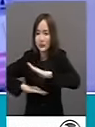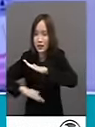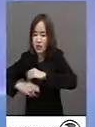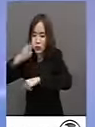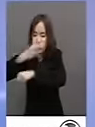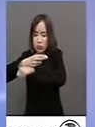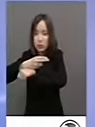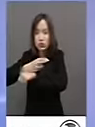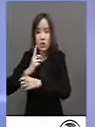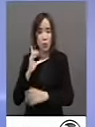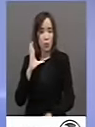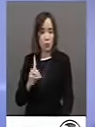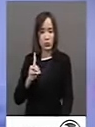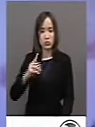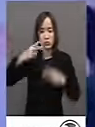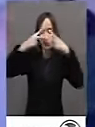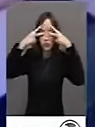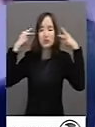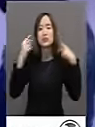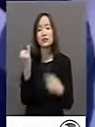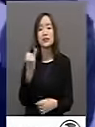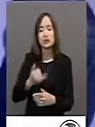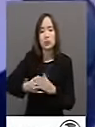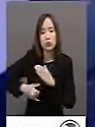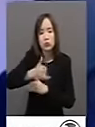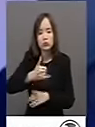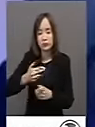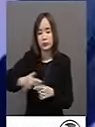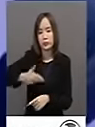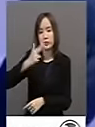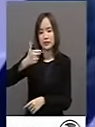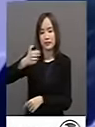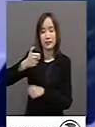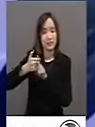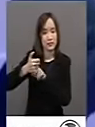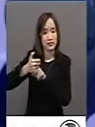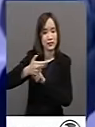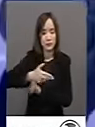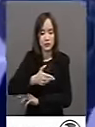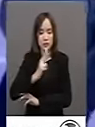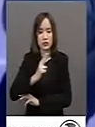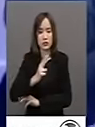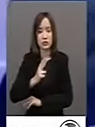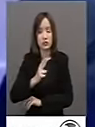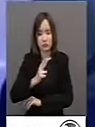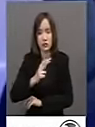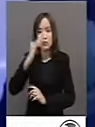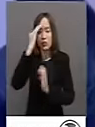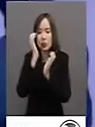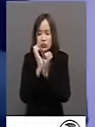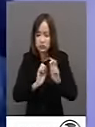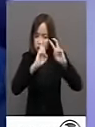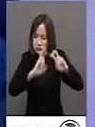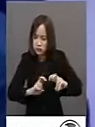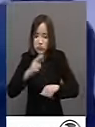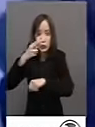บุกเข้าไปบุกเดี่ยวเข้าไปด้วยฮะใช้ปืนนะฮะที่ติดมากับตัวของปากกาเนี่ยเข้าไปนะครับตำรวจก็ไปตรวจสอบจากกล้